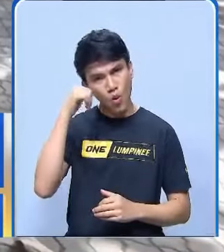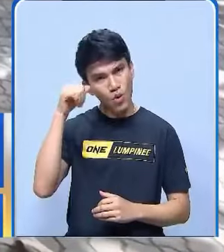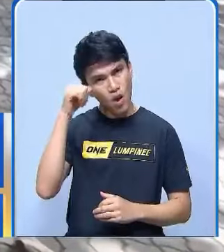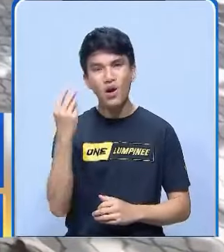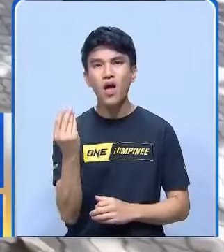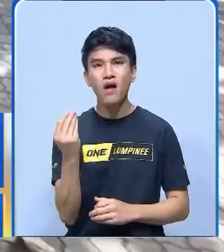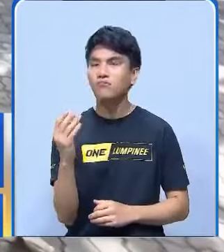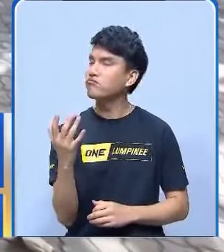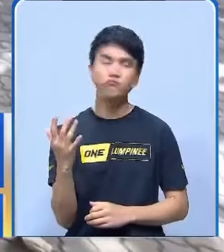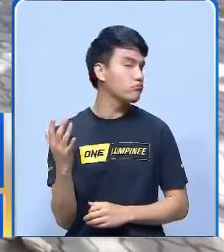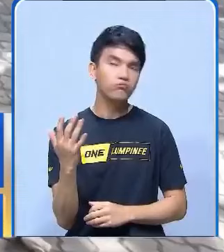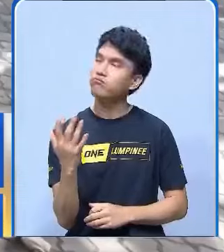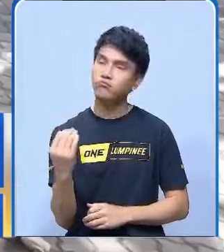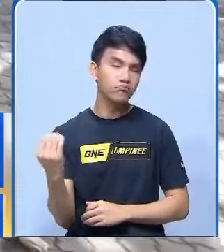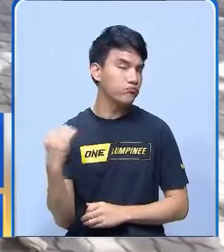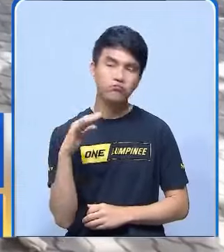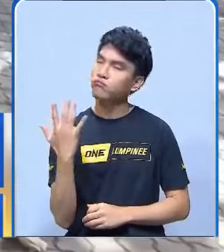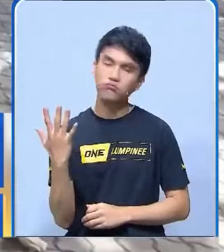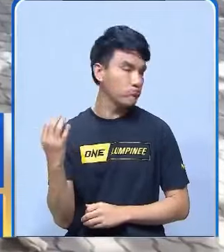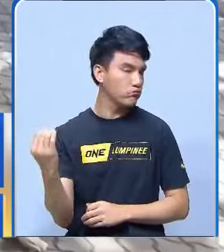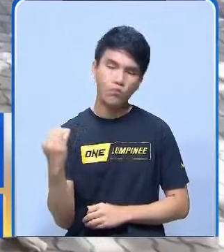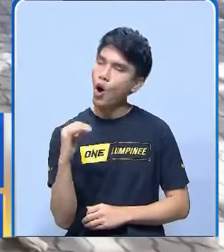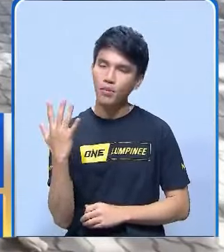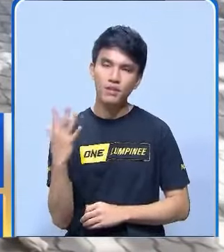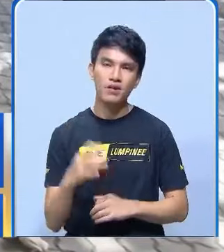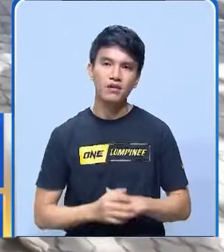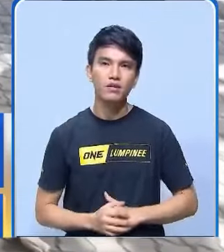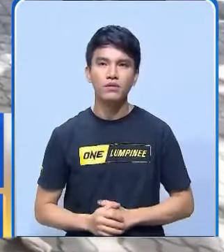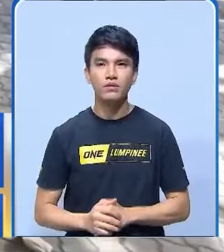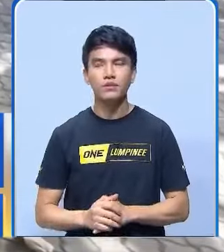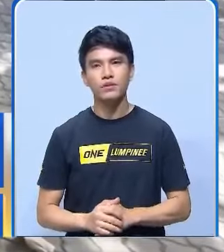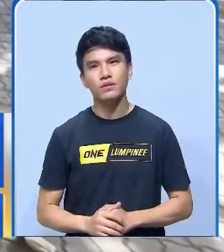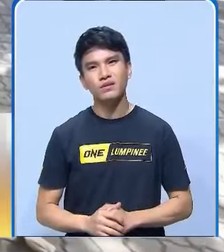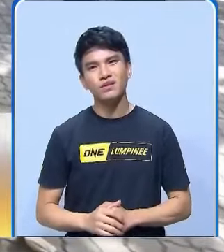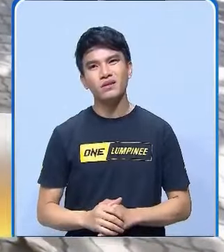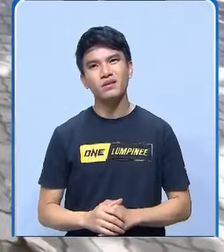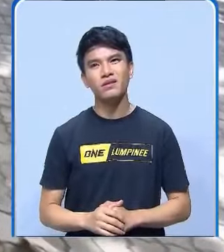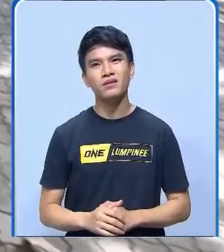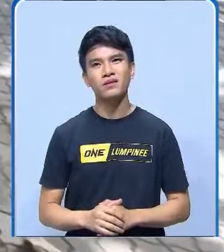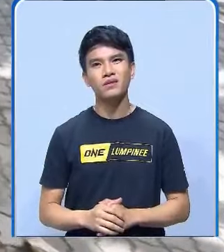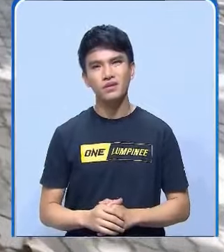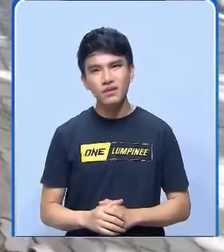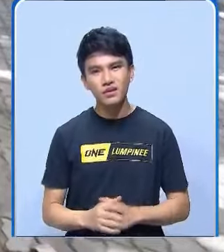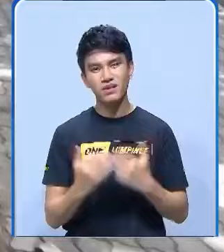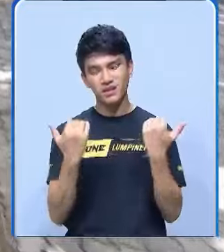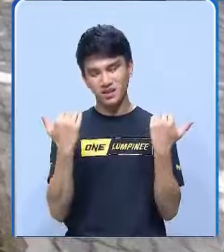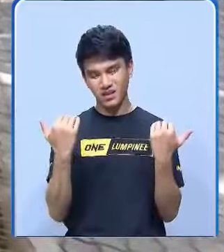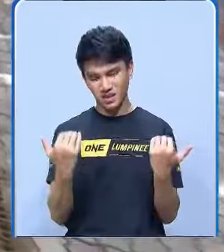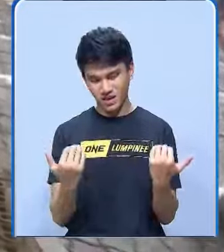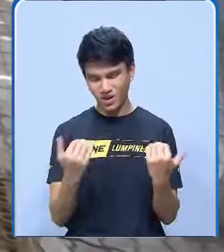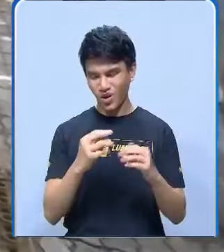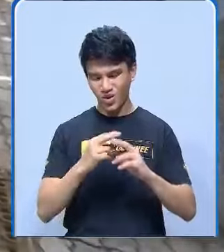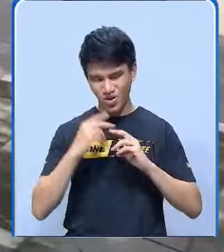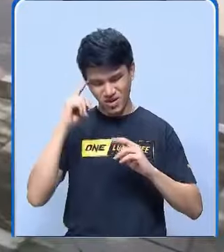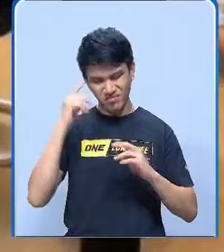ไงไม่มีกำหนดนะครับน่าจะไม่ไม่มียังไม่มีครับเรียกว่าตั้งหลักตั้งตัวกันไม่